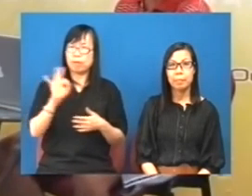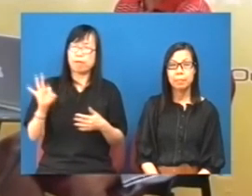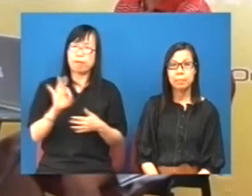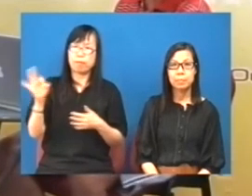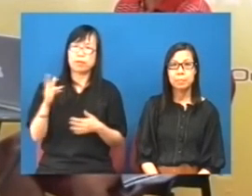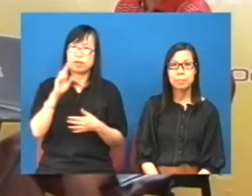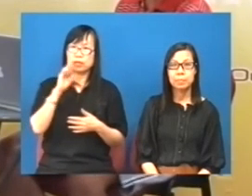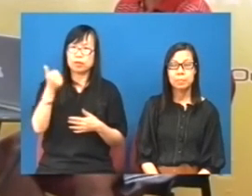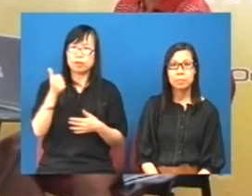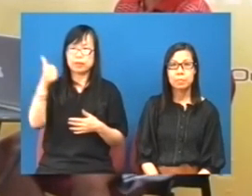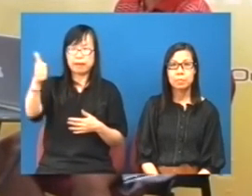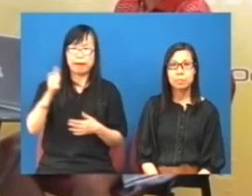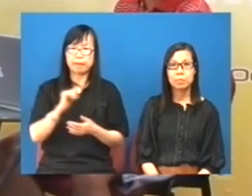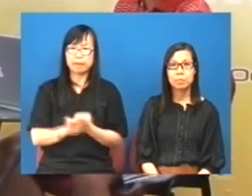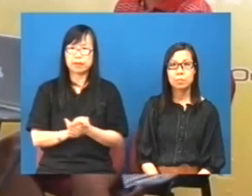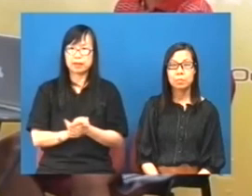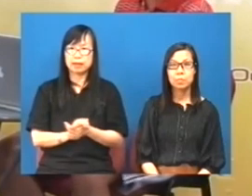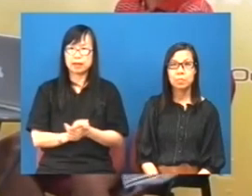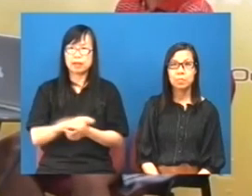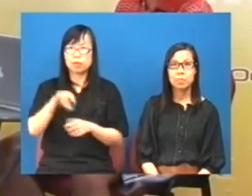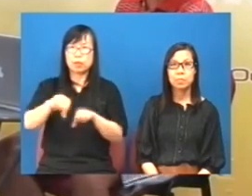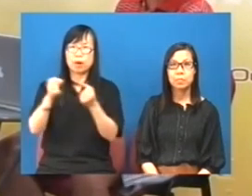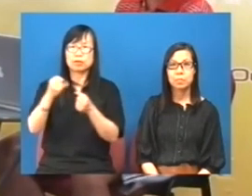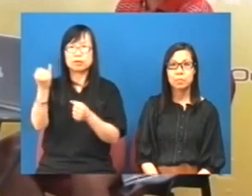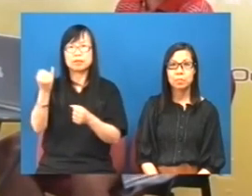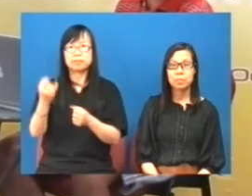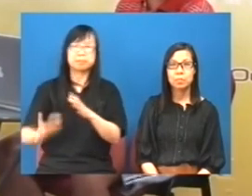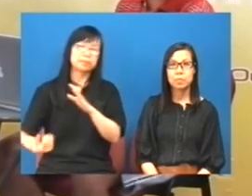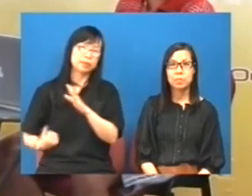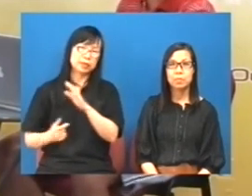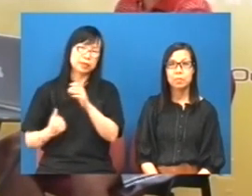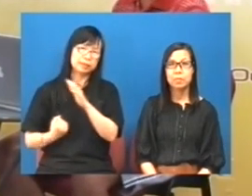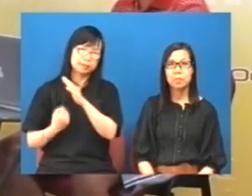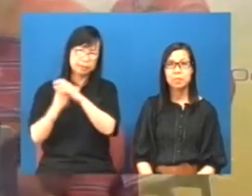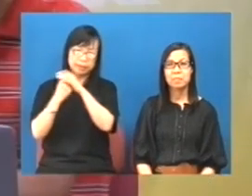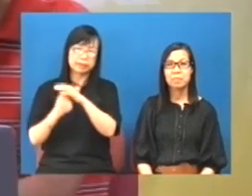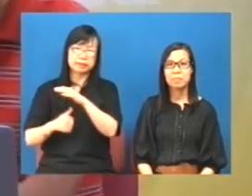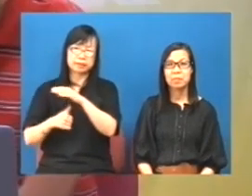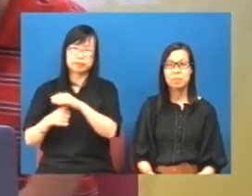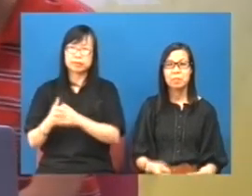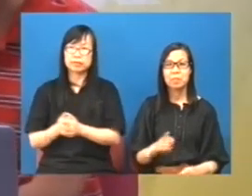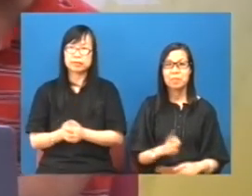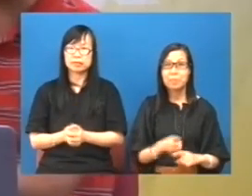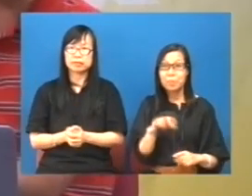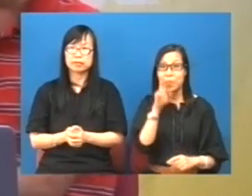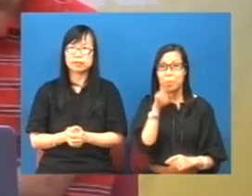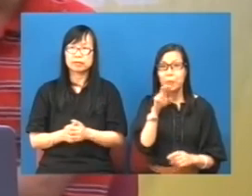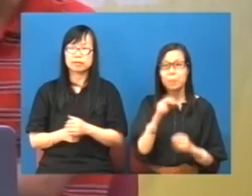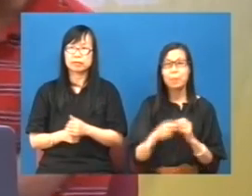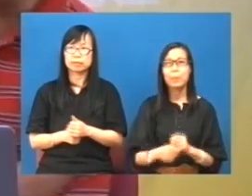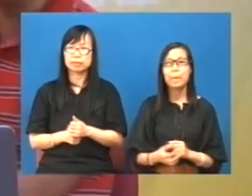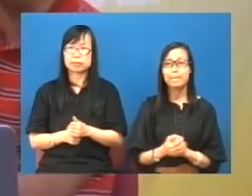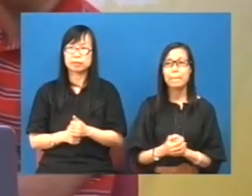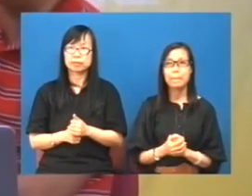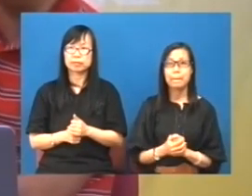著掃我鮮鮮穿埗我死頂就已經搞定了不知道有沒有新亞的朋友在看我覺得